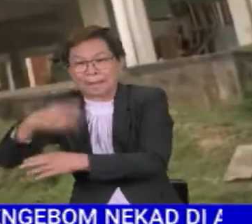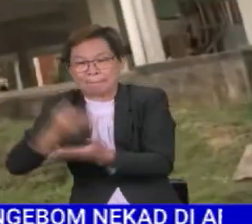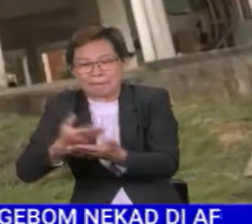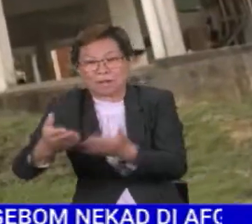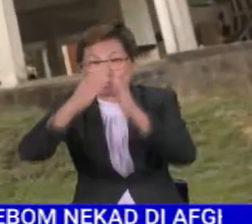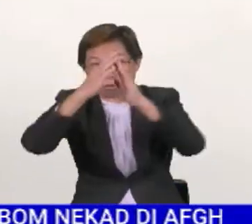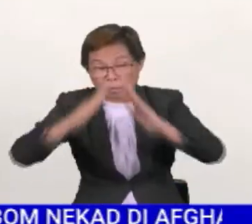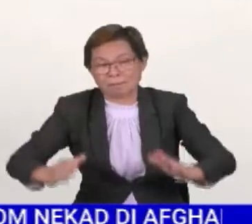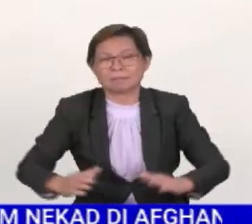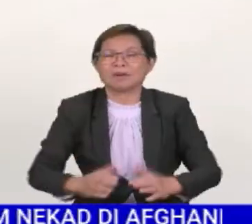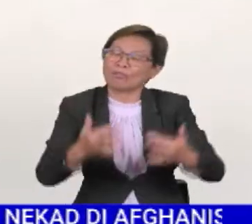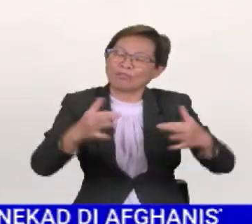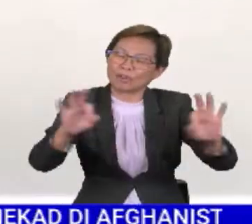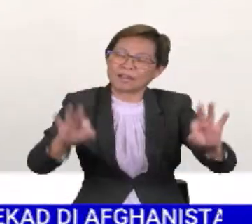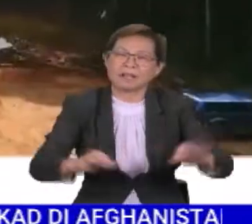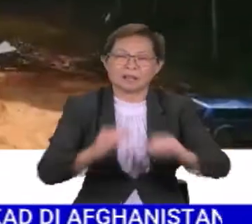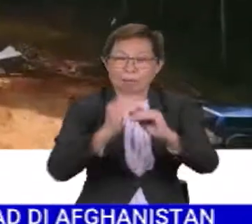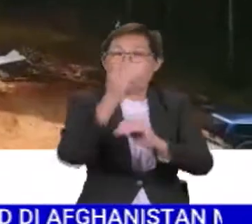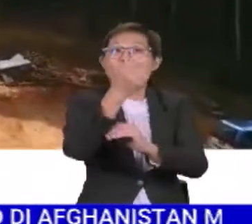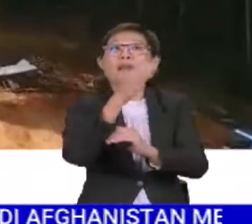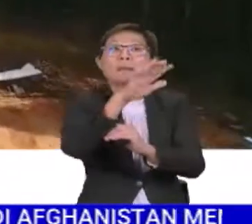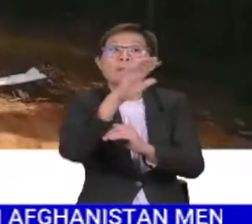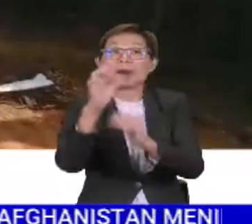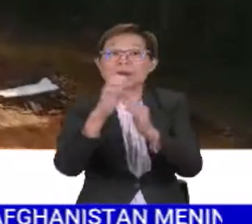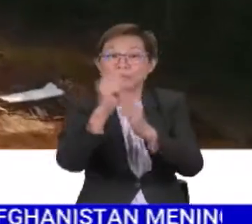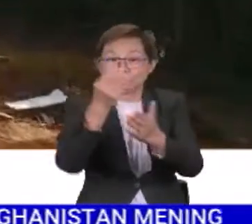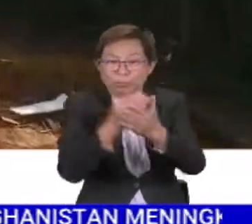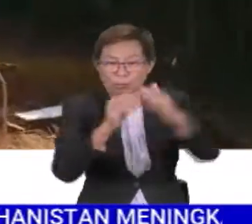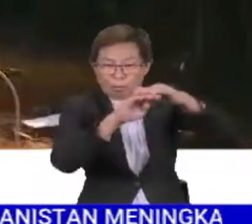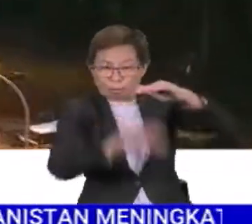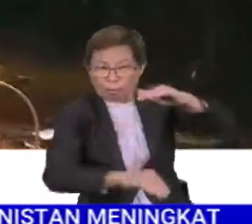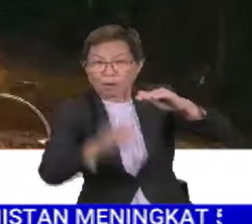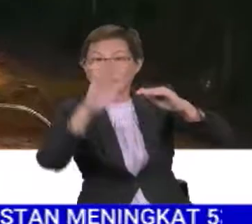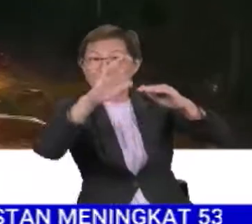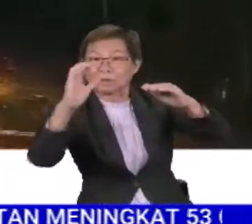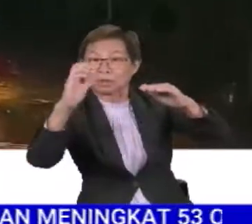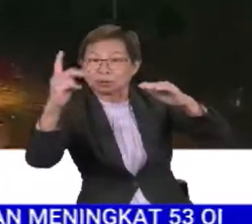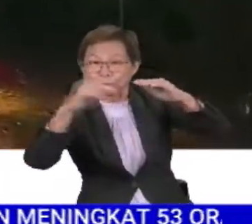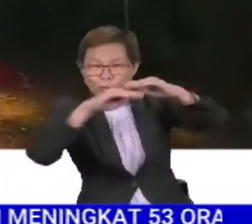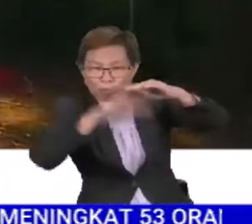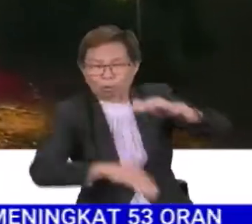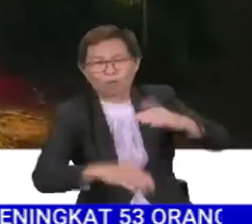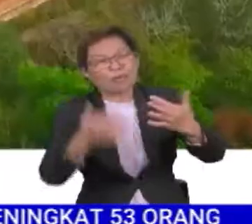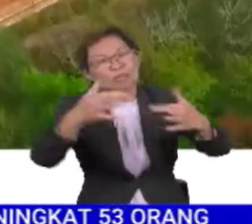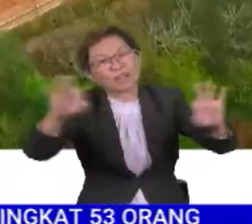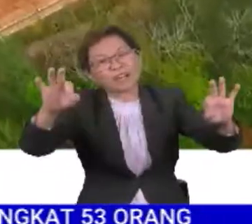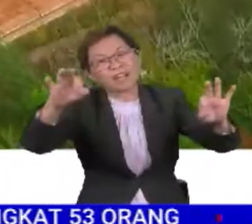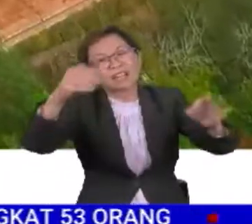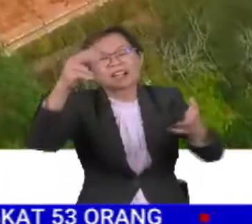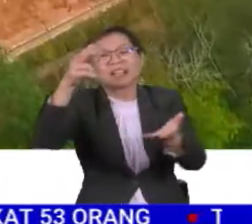yang nilainya 500.000 ke bawah kita bagikan penjualan